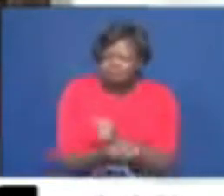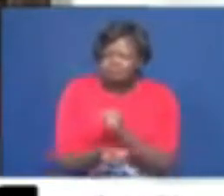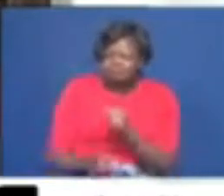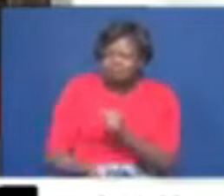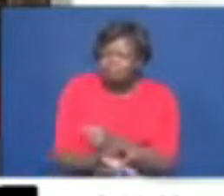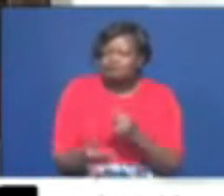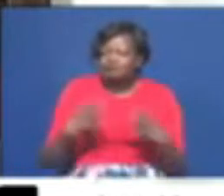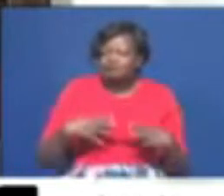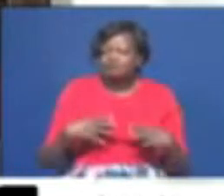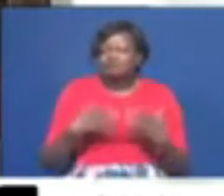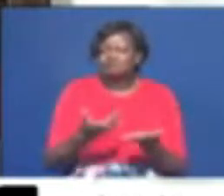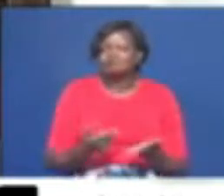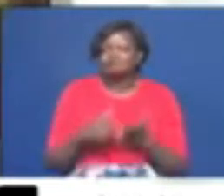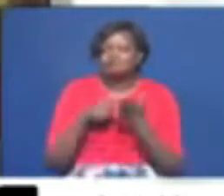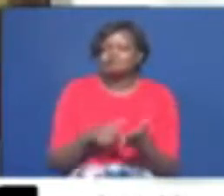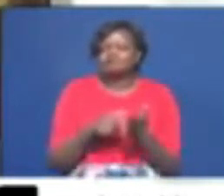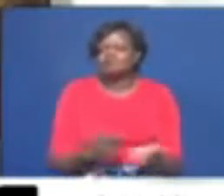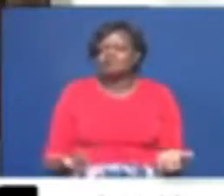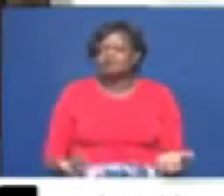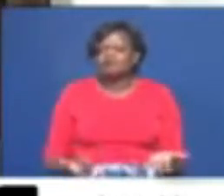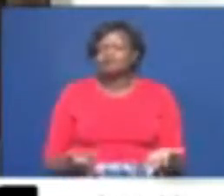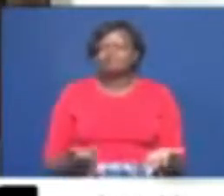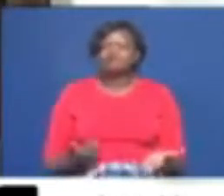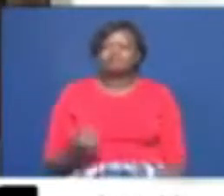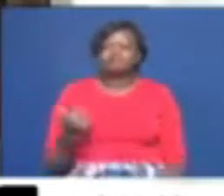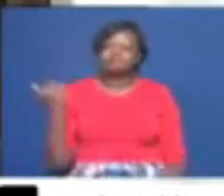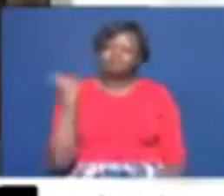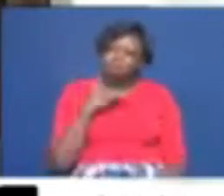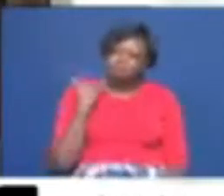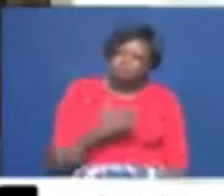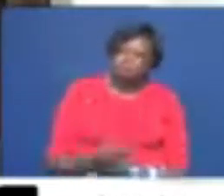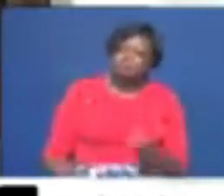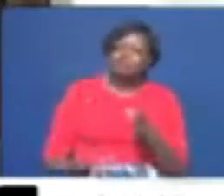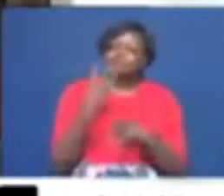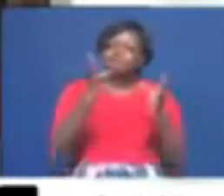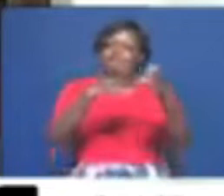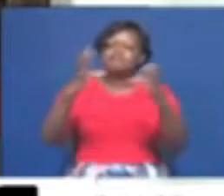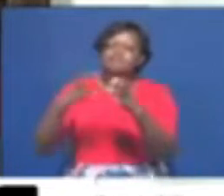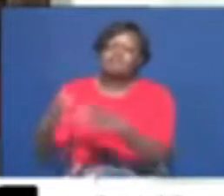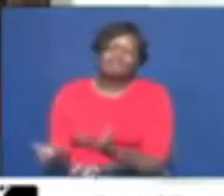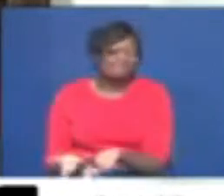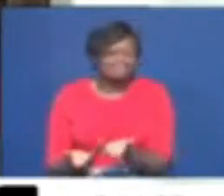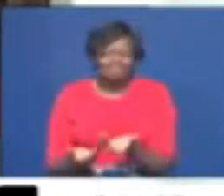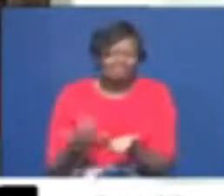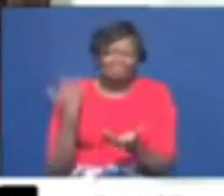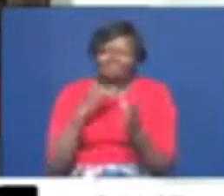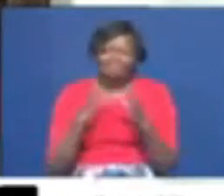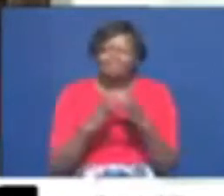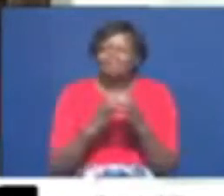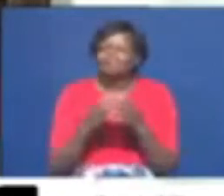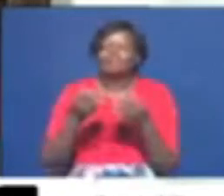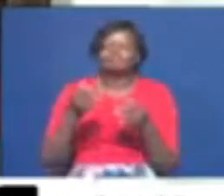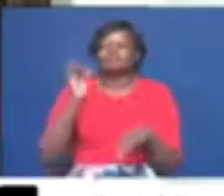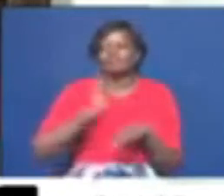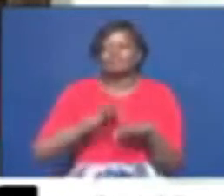au kushinikiza majambazi, majangili, kuunda vikundi, ndio inazidi kuzorotesha nchi yetu ya